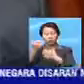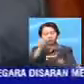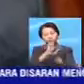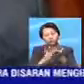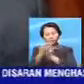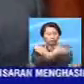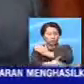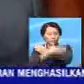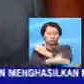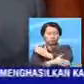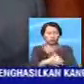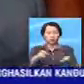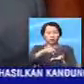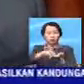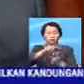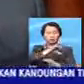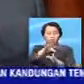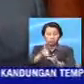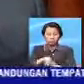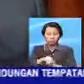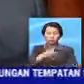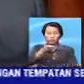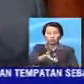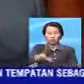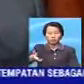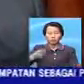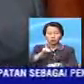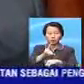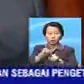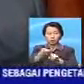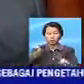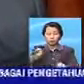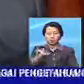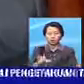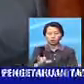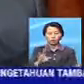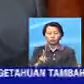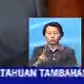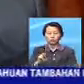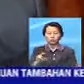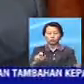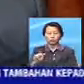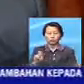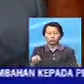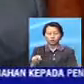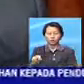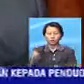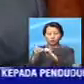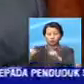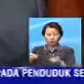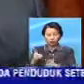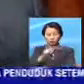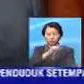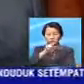negara ini termasuk produk yang dikeluarkan di Yunan khususnya di di daerah autonomi